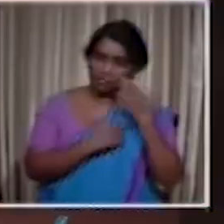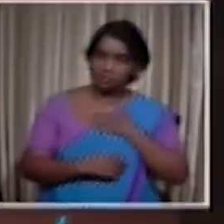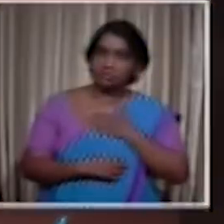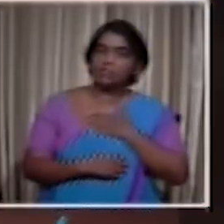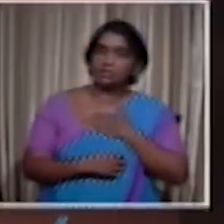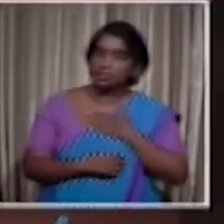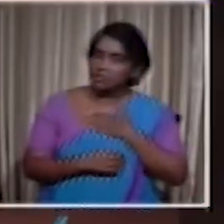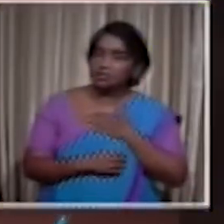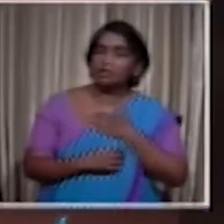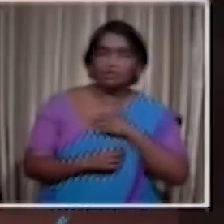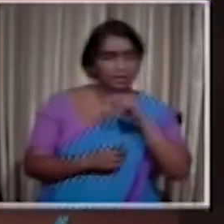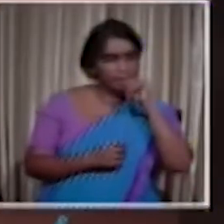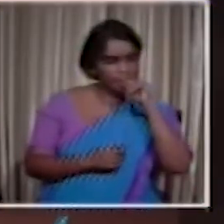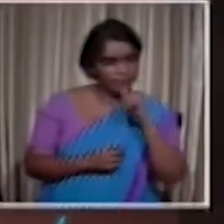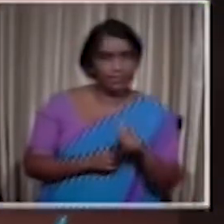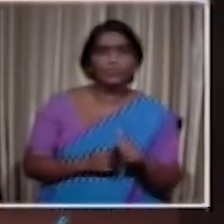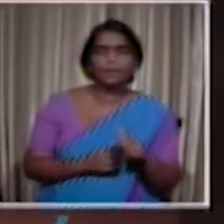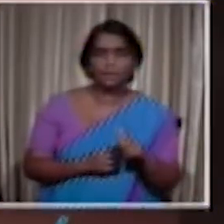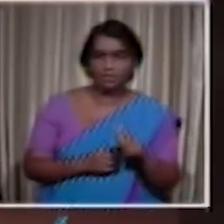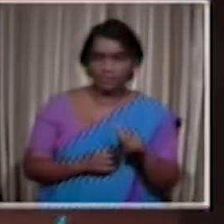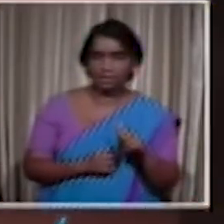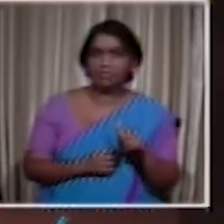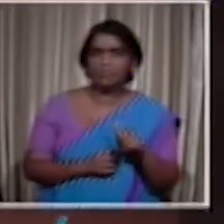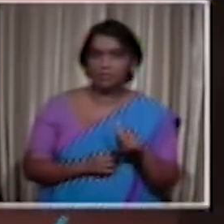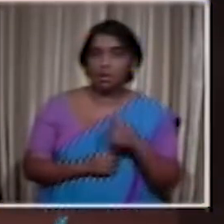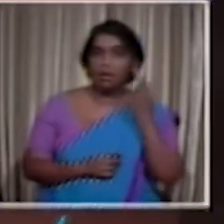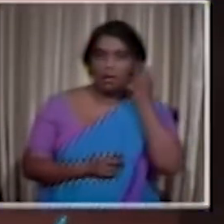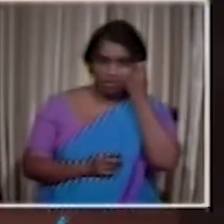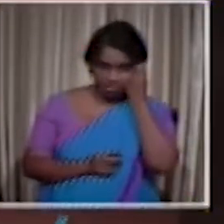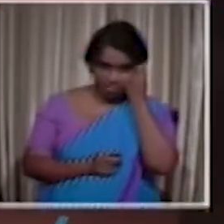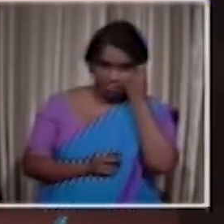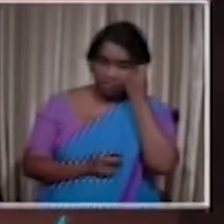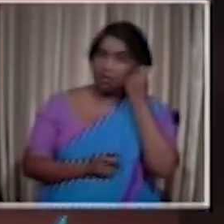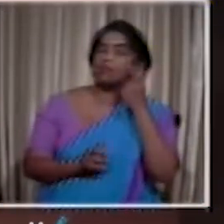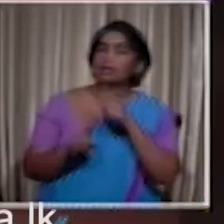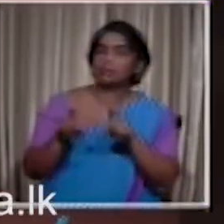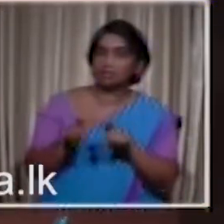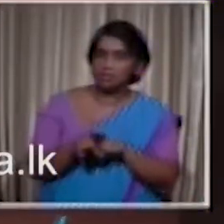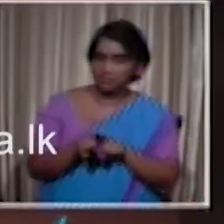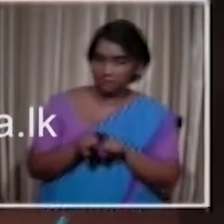ඒකේ ඒකේ ඉතාමත් නිශ්චිත අදහස සහ